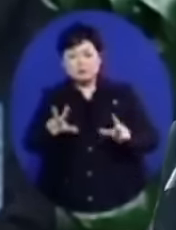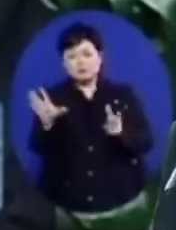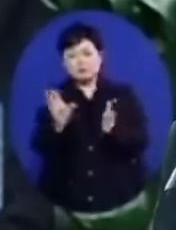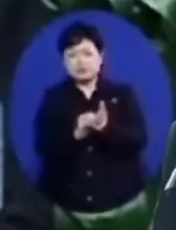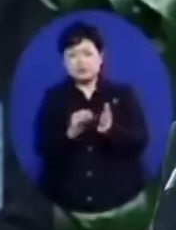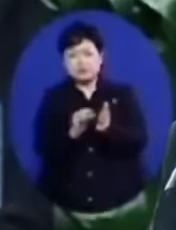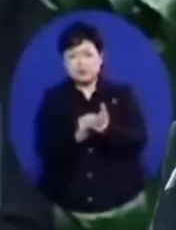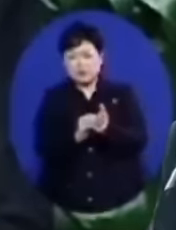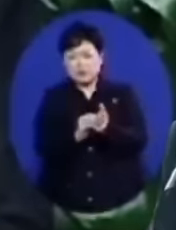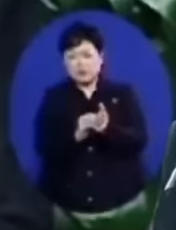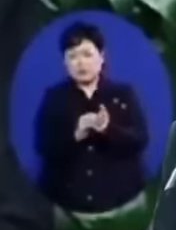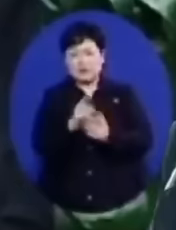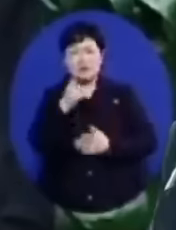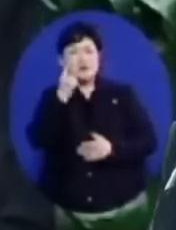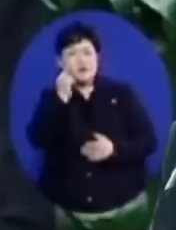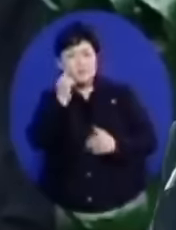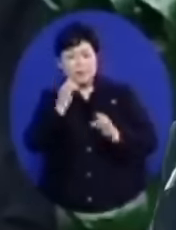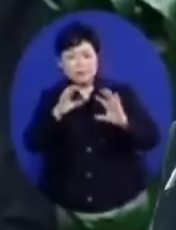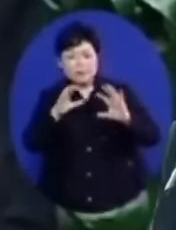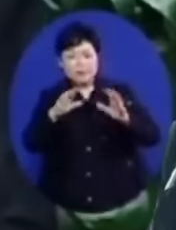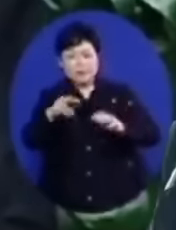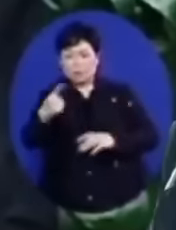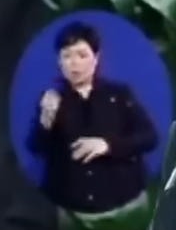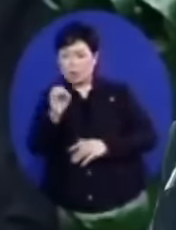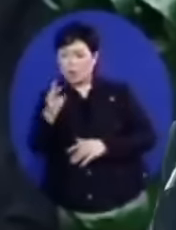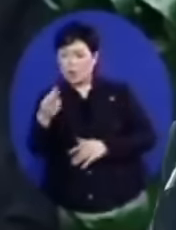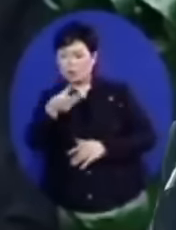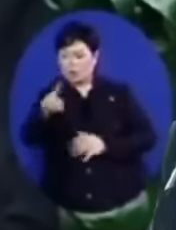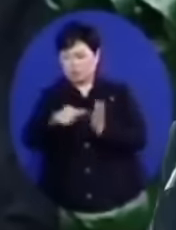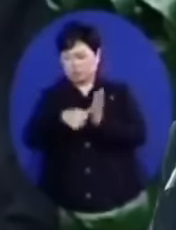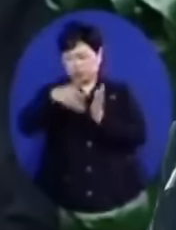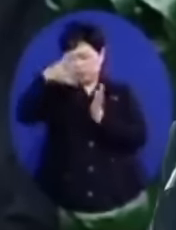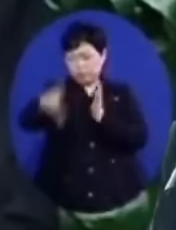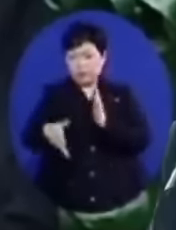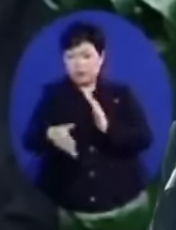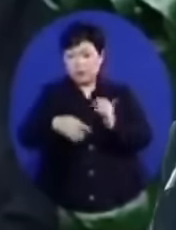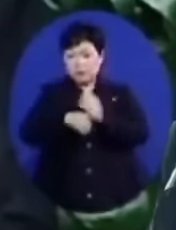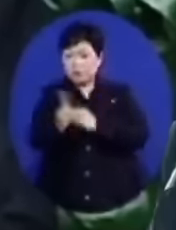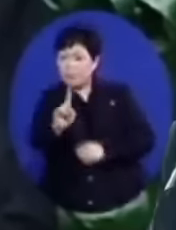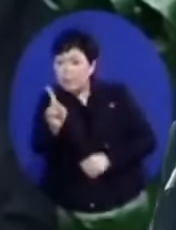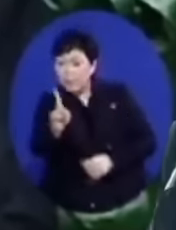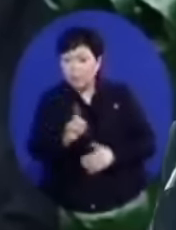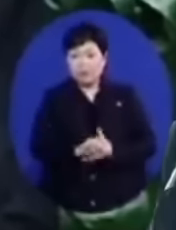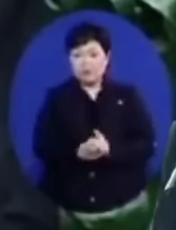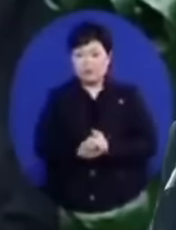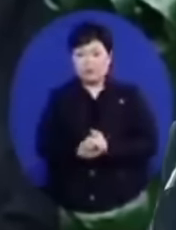일본이라면 도요타가 상징적인데 그 왜 그러냐?